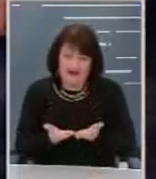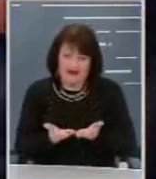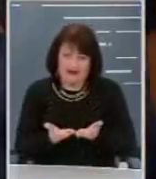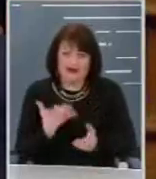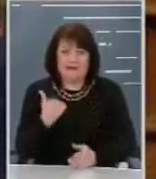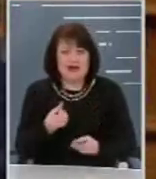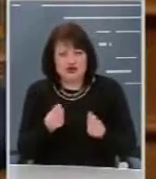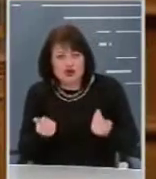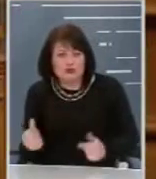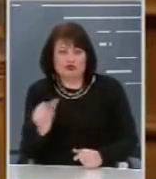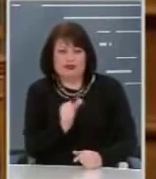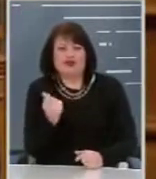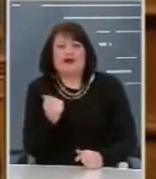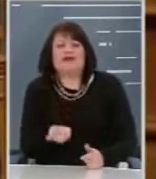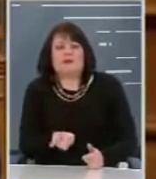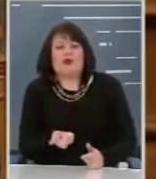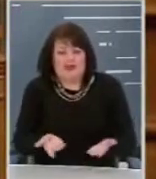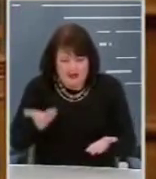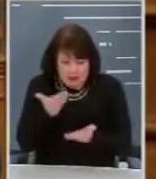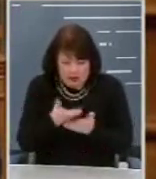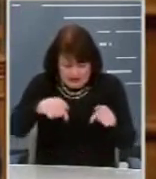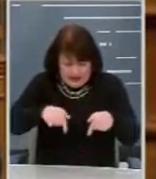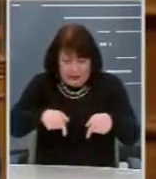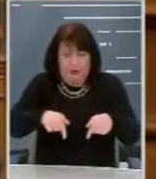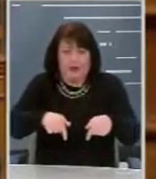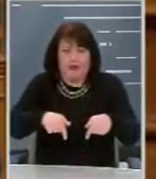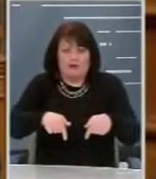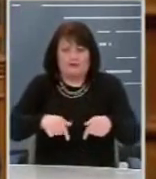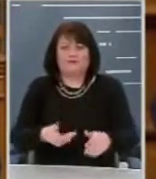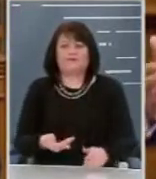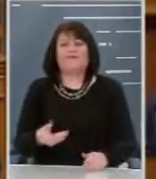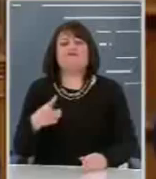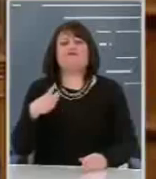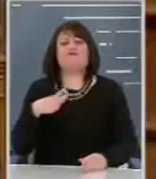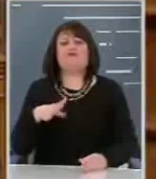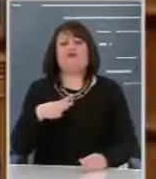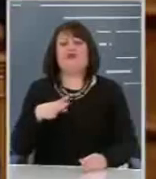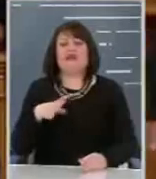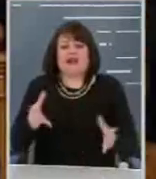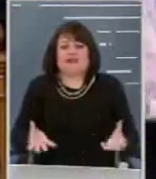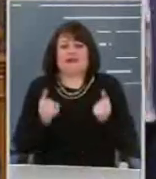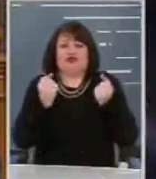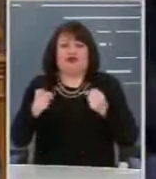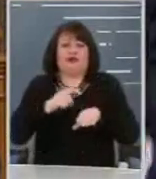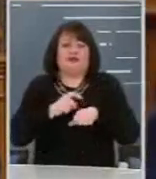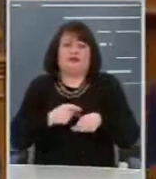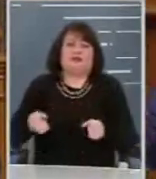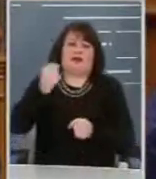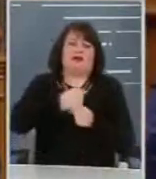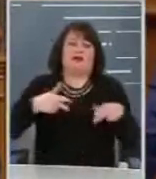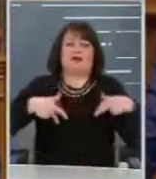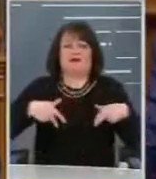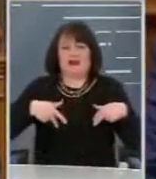Υπάρχει τρόπος να τα επιστρέψετε? Θα προτείνετε εδώ ενώπιον του ελληνικού λαού, διεκδικείτε μάλιστα να έρθετε και να μας σώσετε κάποια στιγμή, εσείς που